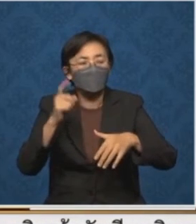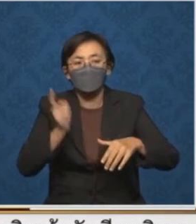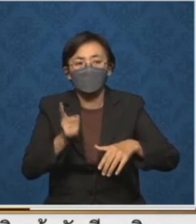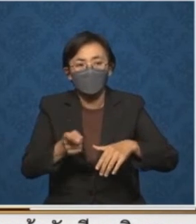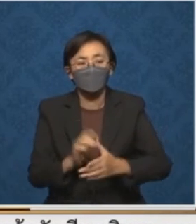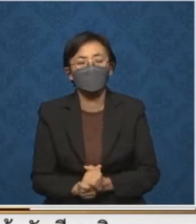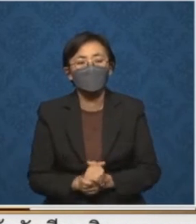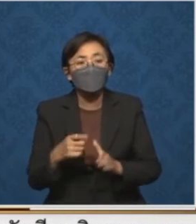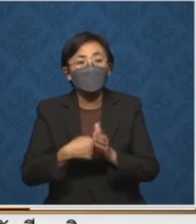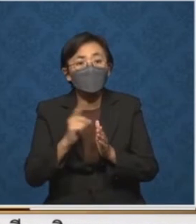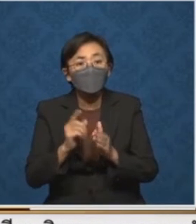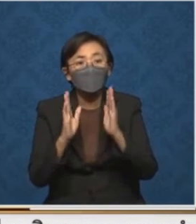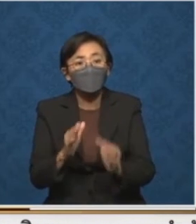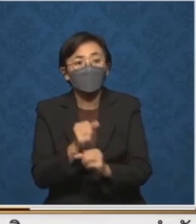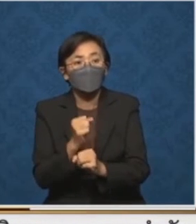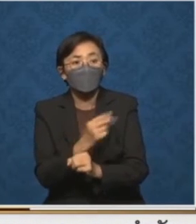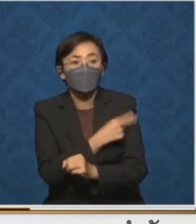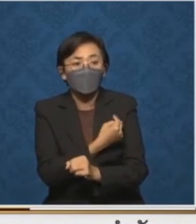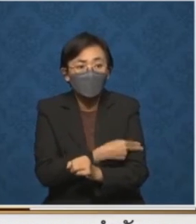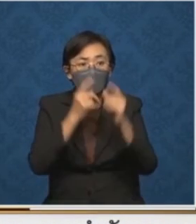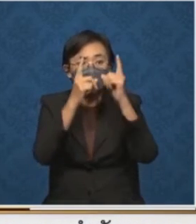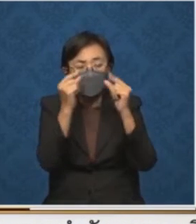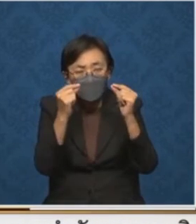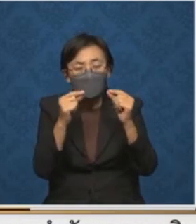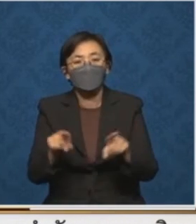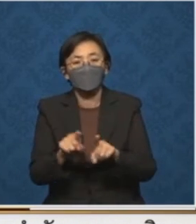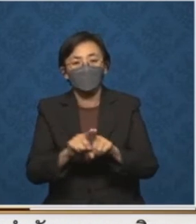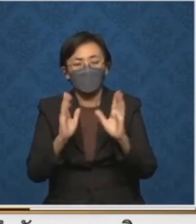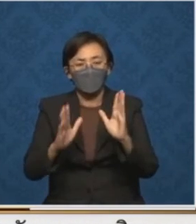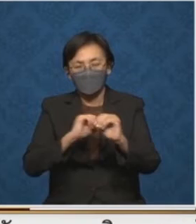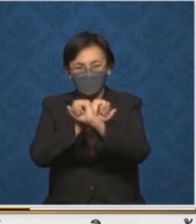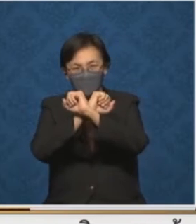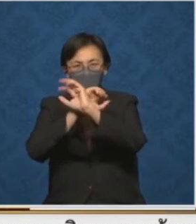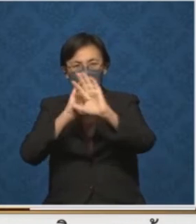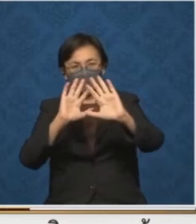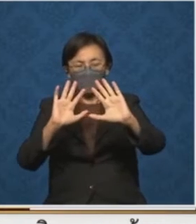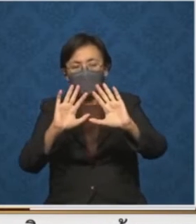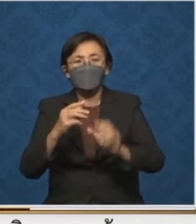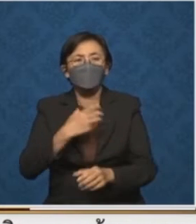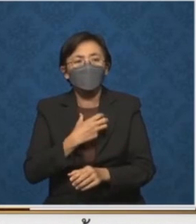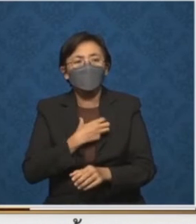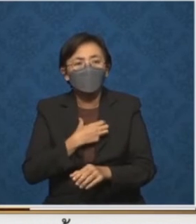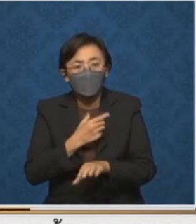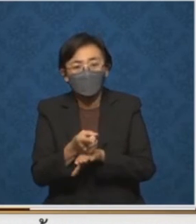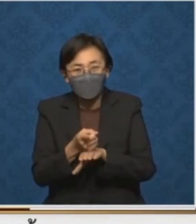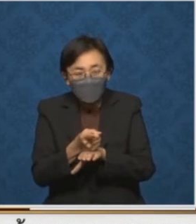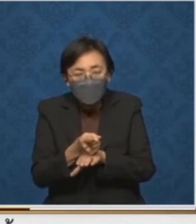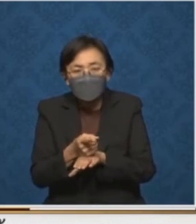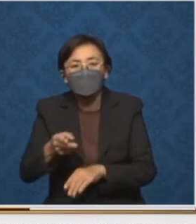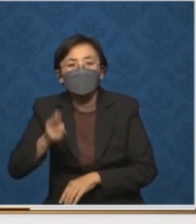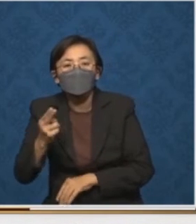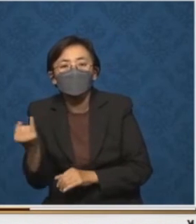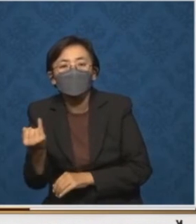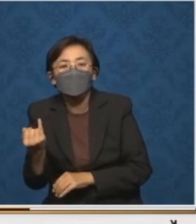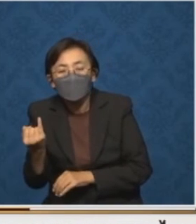ดูแนต่อไปครับตรงนี้ผมยืนยันเป็นอีกหนึ่งกระแสที่ไม่เหนดวยแล้วต่ต้าน